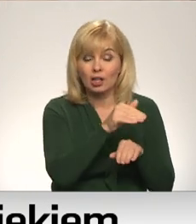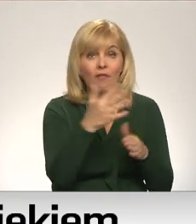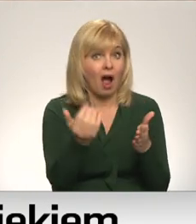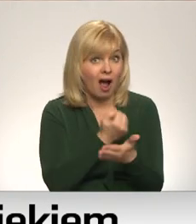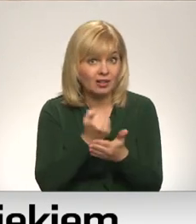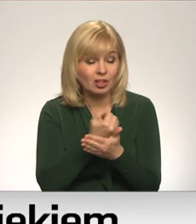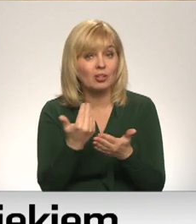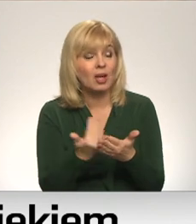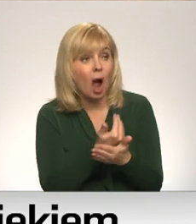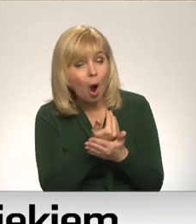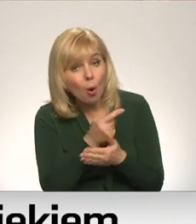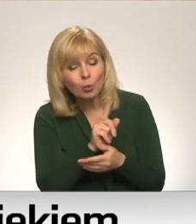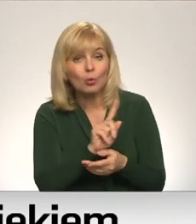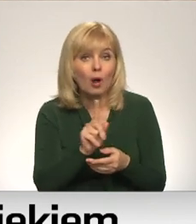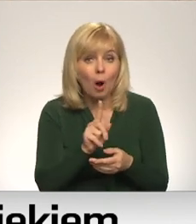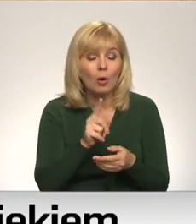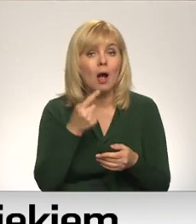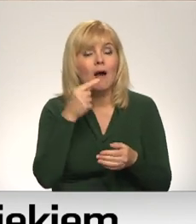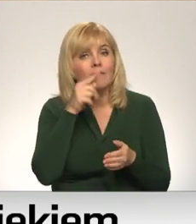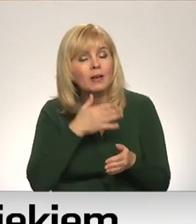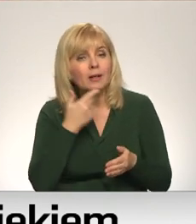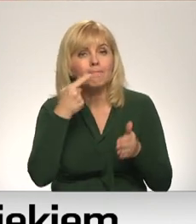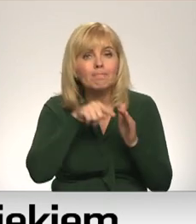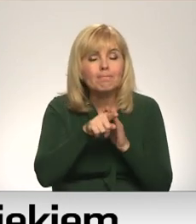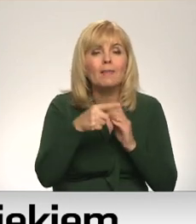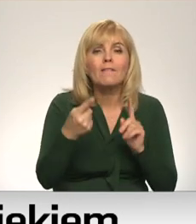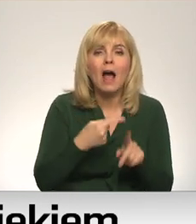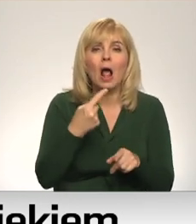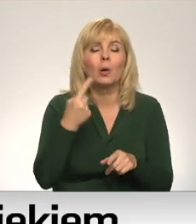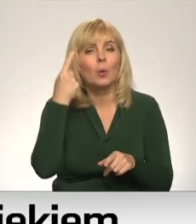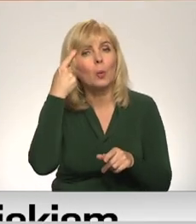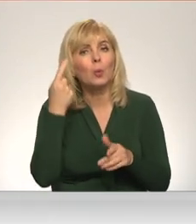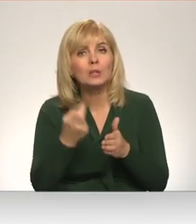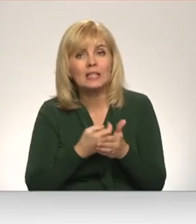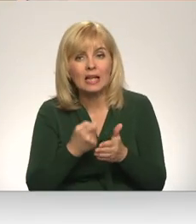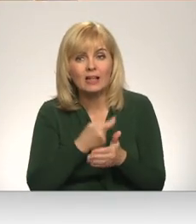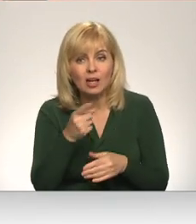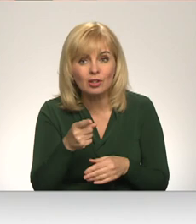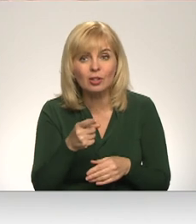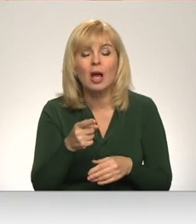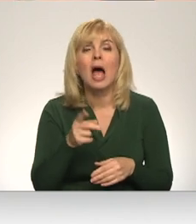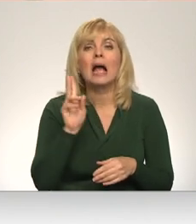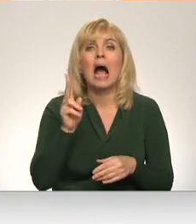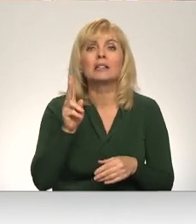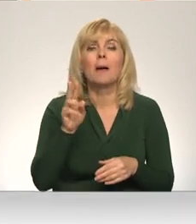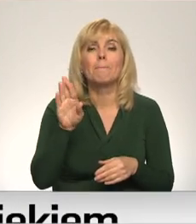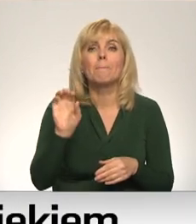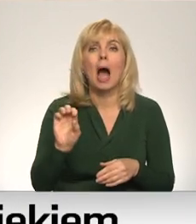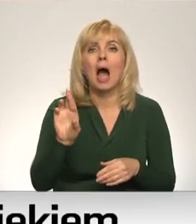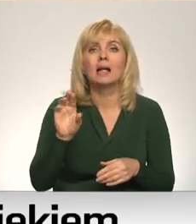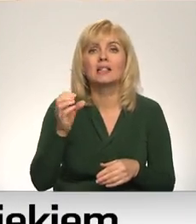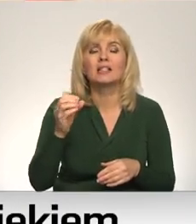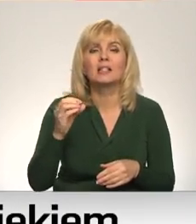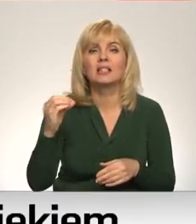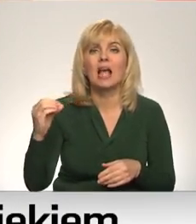kādu jaunu pavadienu, rodas azarts izzināt vēl. Piemēram, šeit Kazimirs Marcinkevičs ir zināms to, ka viņš